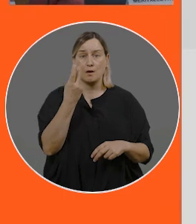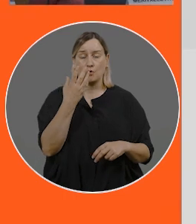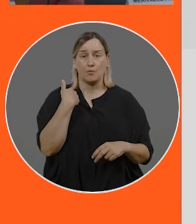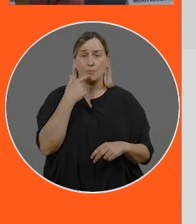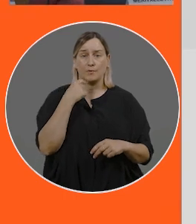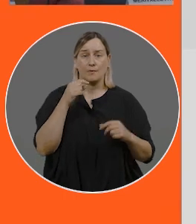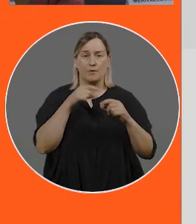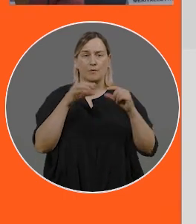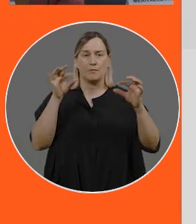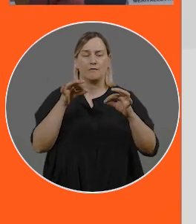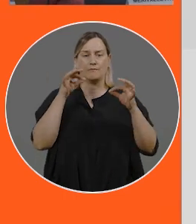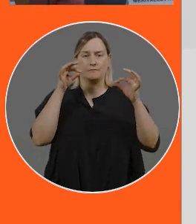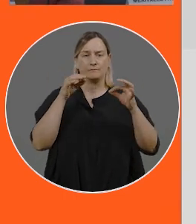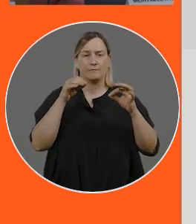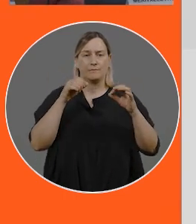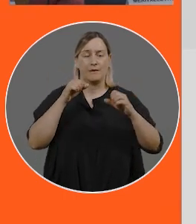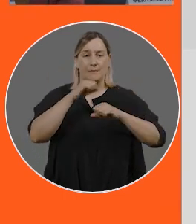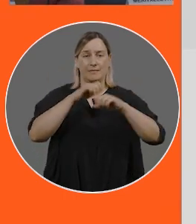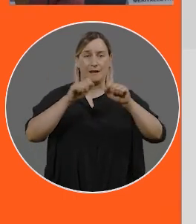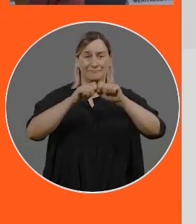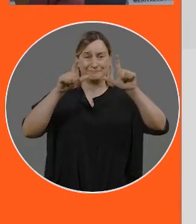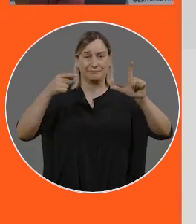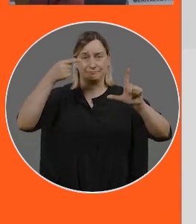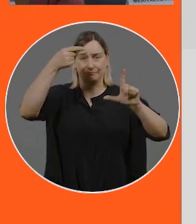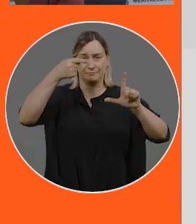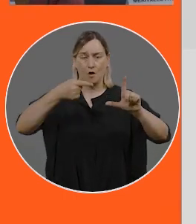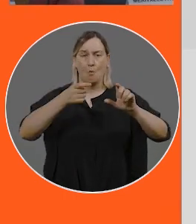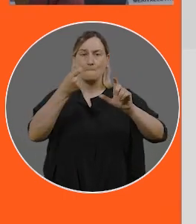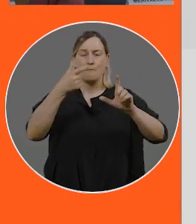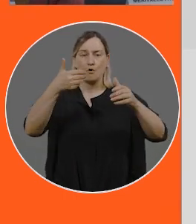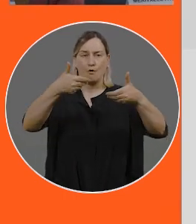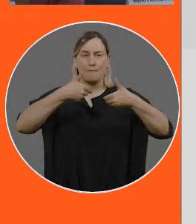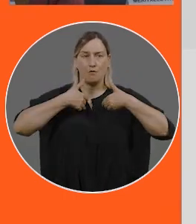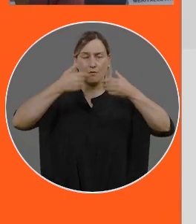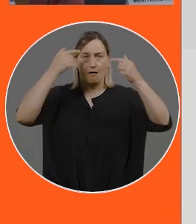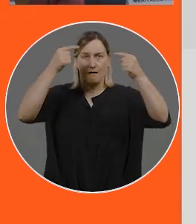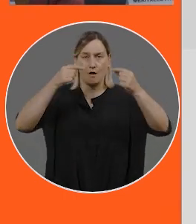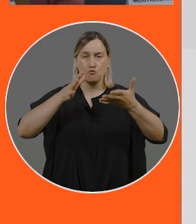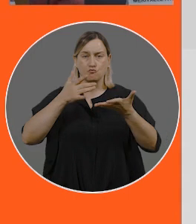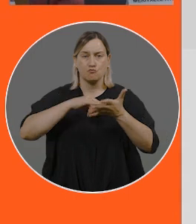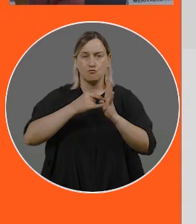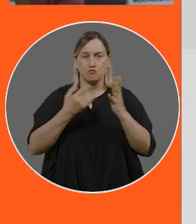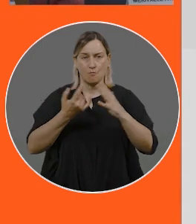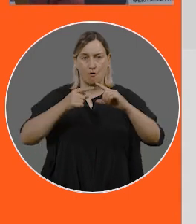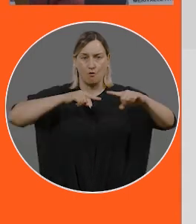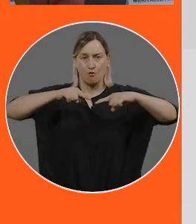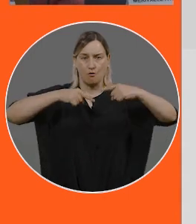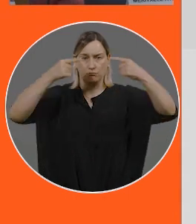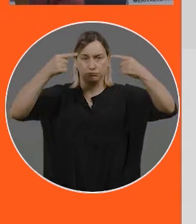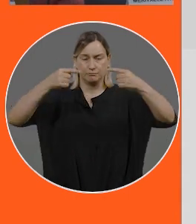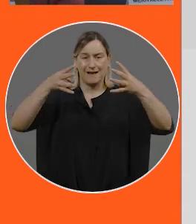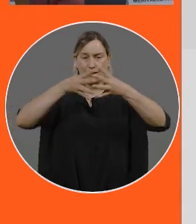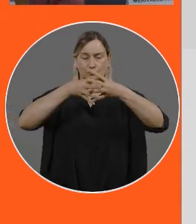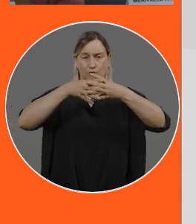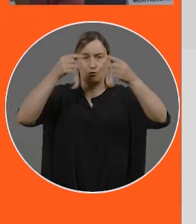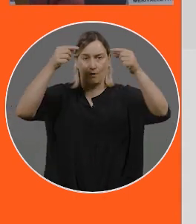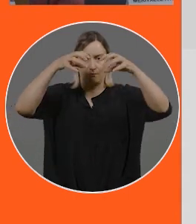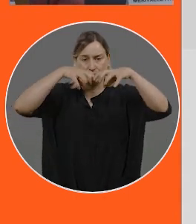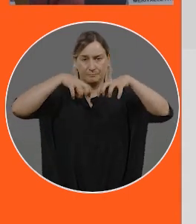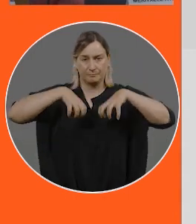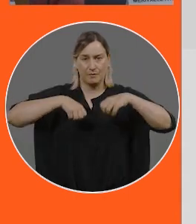treure aquesta finestreta que us deia abans, perquè em faci una miqueta la idea de l'estructura de les seccions que té aquesta